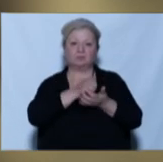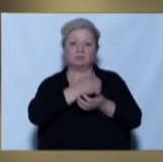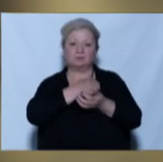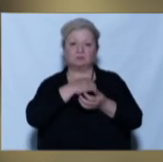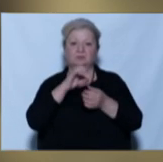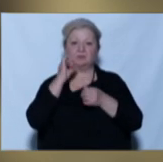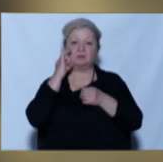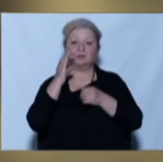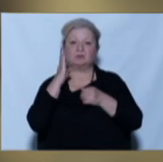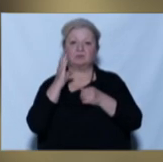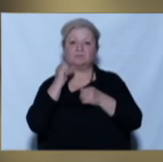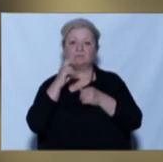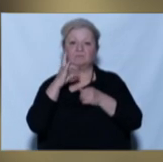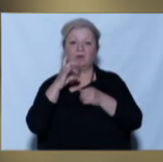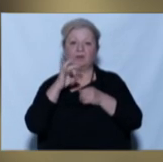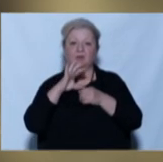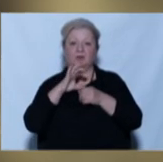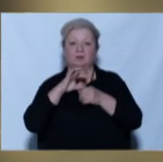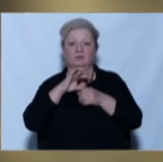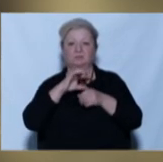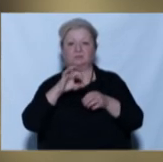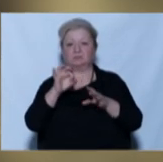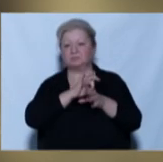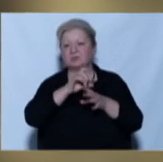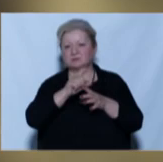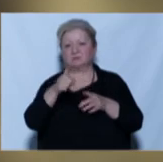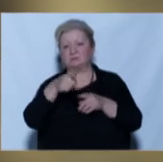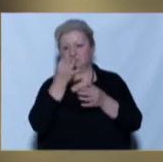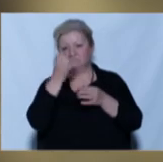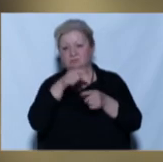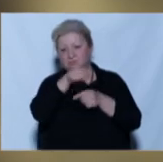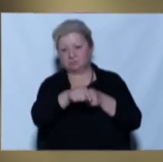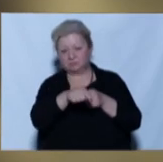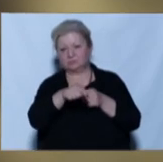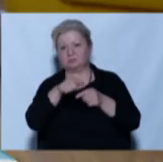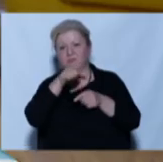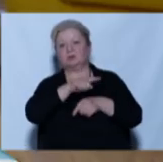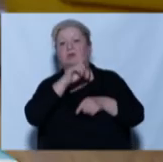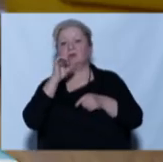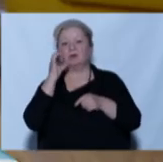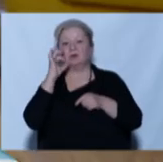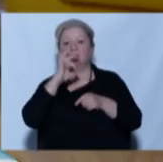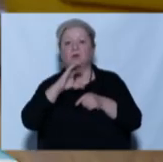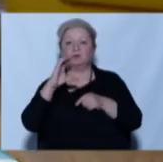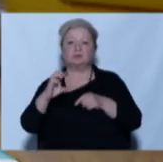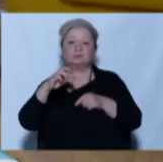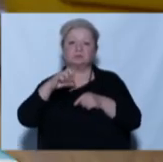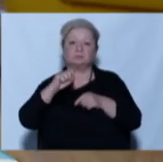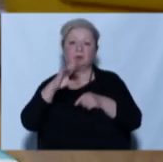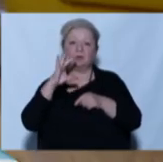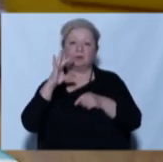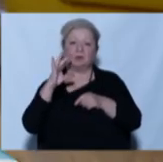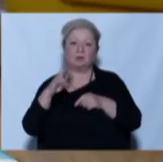მრისხანეს დროს რუსეთმა დაიწყო გაფართოვება, მაგრამ ოსმალეთისა და ირანის ძალისხმევის შედეგად რუსეთი იძულებული